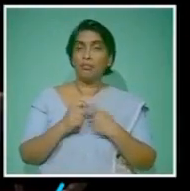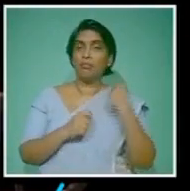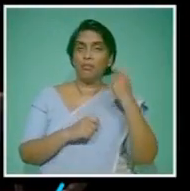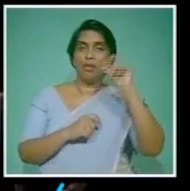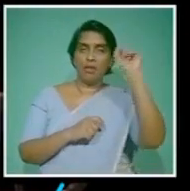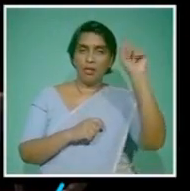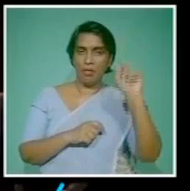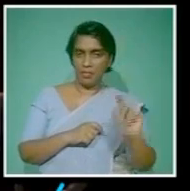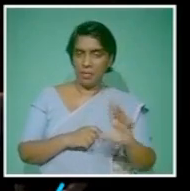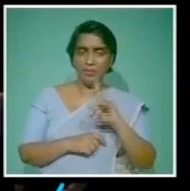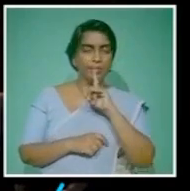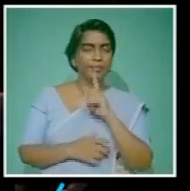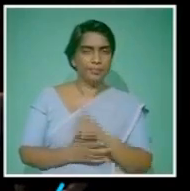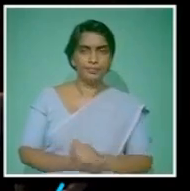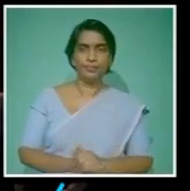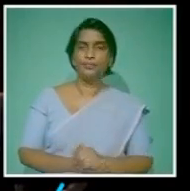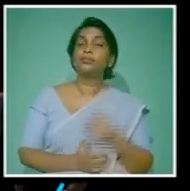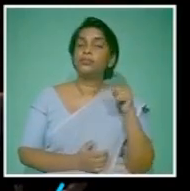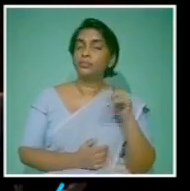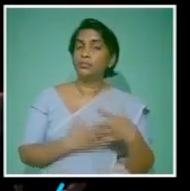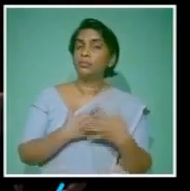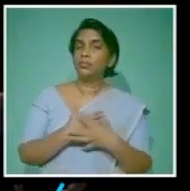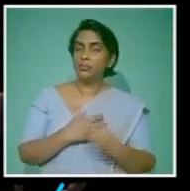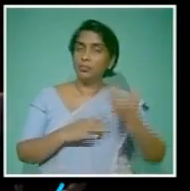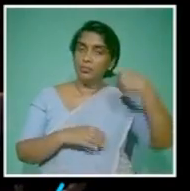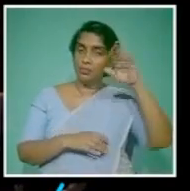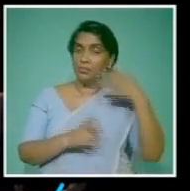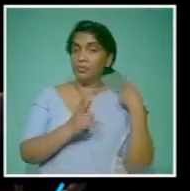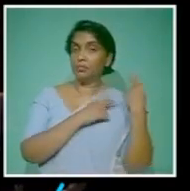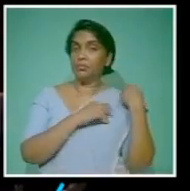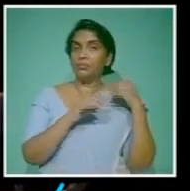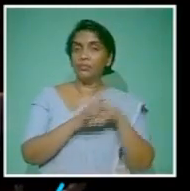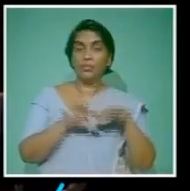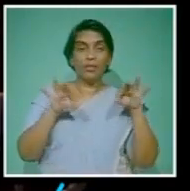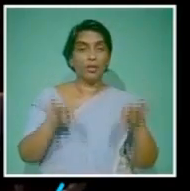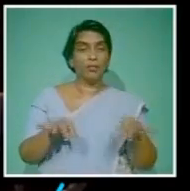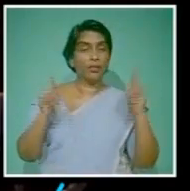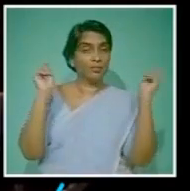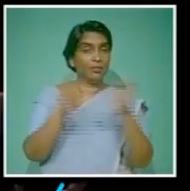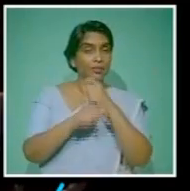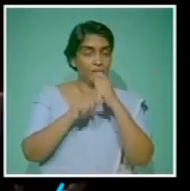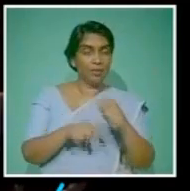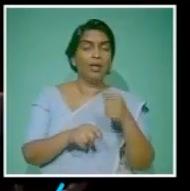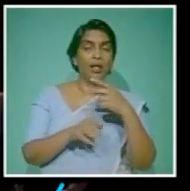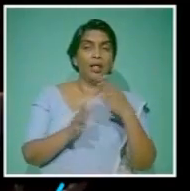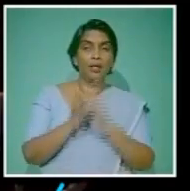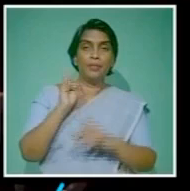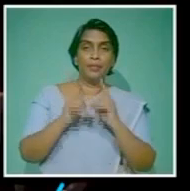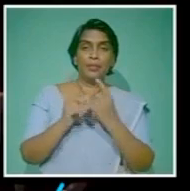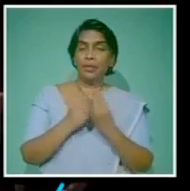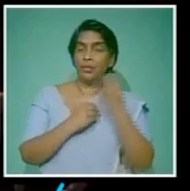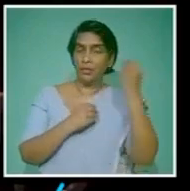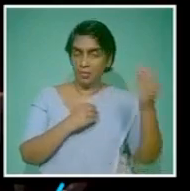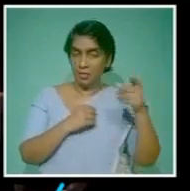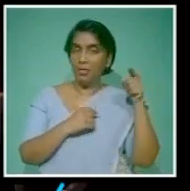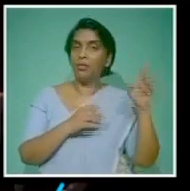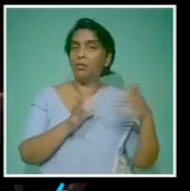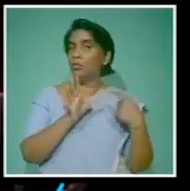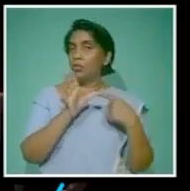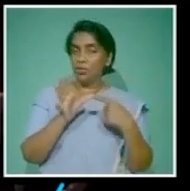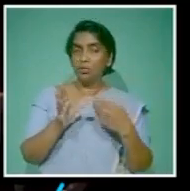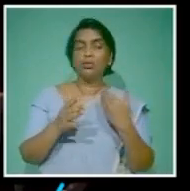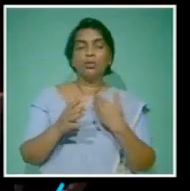නම් සඳහන් කොට තිබිනි මේ පිටපතක් එවකට මා ධූරේ දරමෙන් සිටි බතික් අත්යන්ත ප්‍රේෂකර්මා දේශී ඇඟලුම් මමත්‍යංශ රේවා තිබුව අතර ඊට ප්‍රචාර